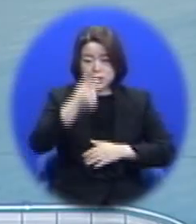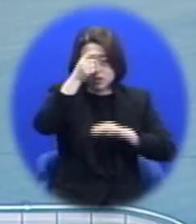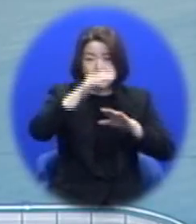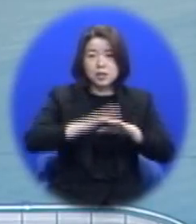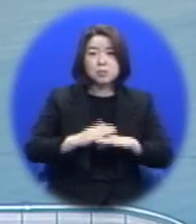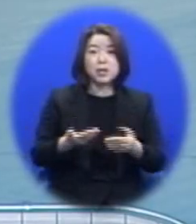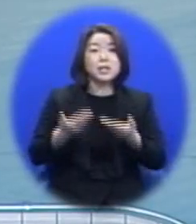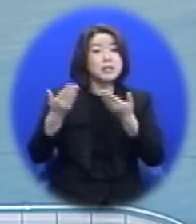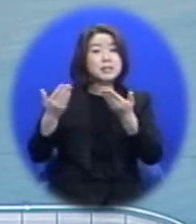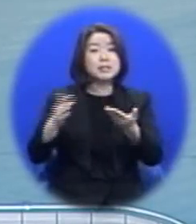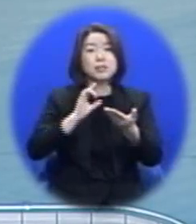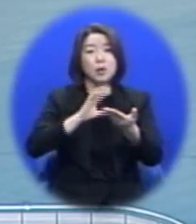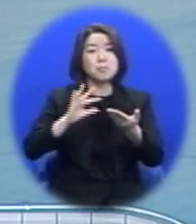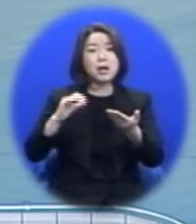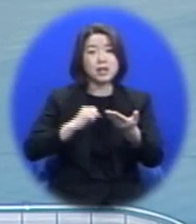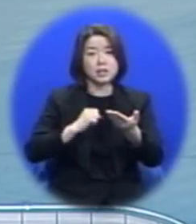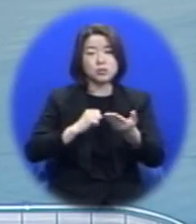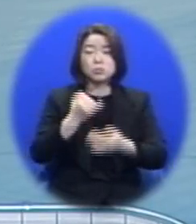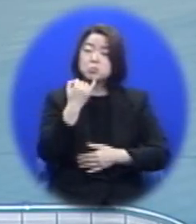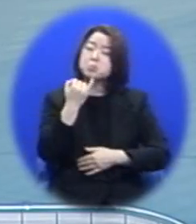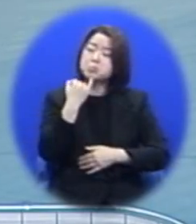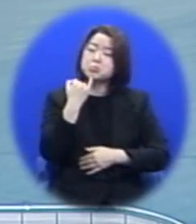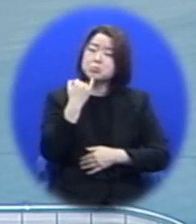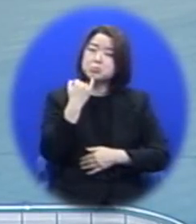것만 가지고도 괜찮은 거잖아요.